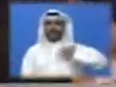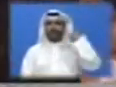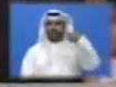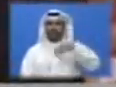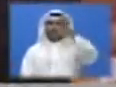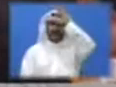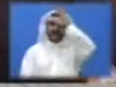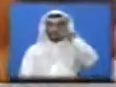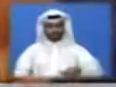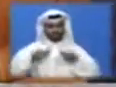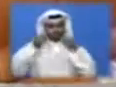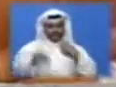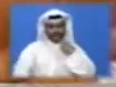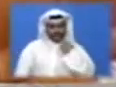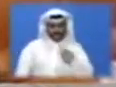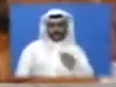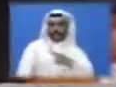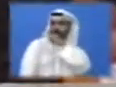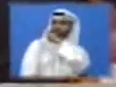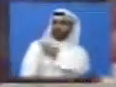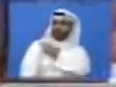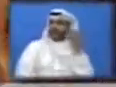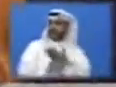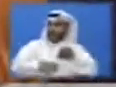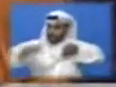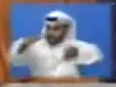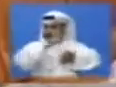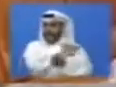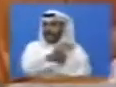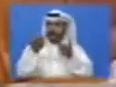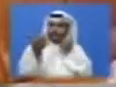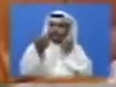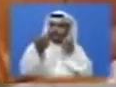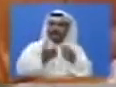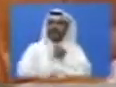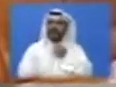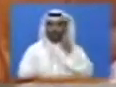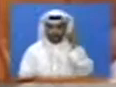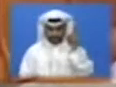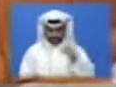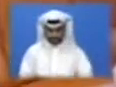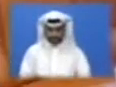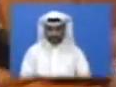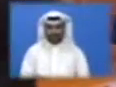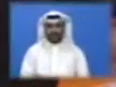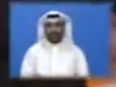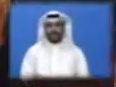الشيخ محمد الخالد الصباح يكرم ضباط وأفراد قوة الاقتحام في حادث إطلاق النار بتيماء.